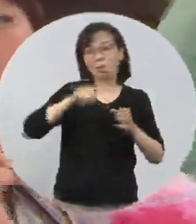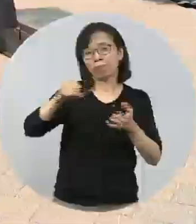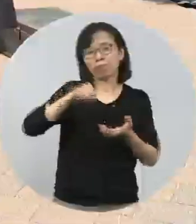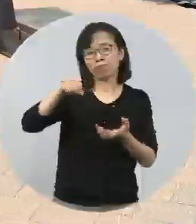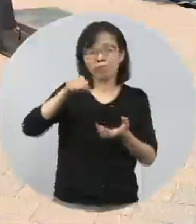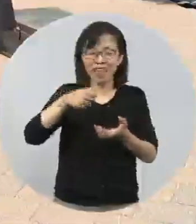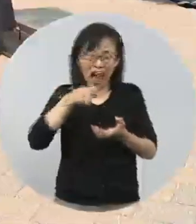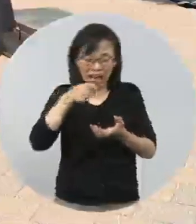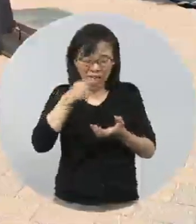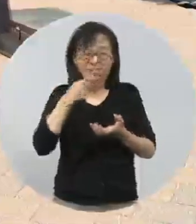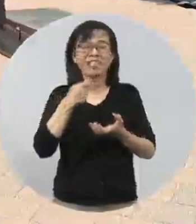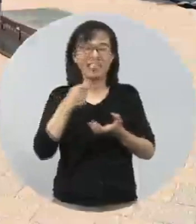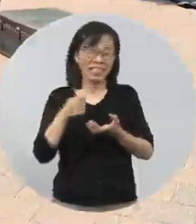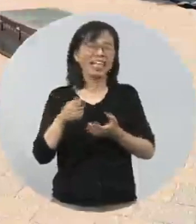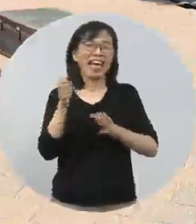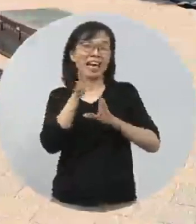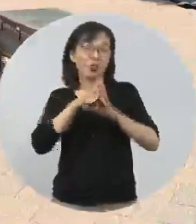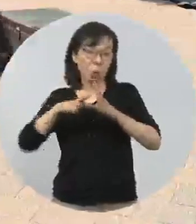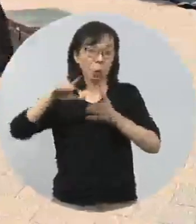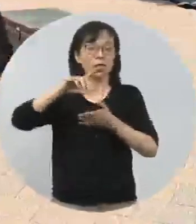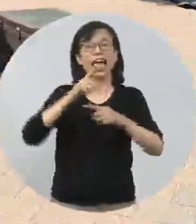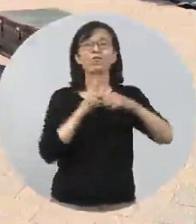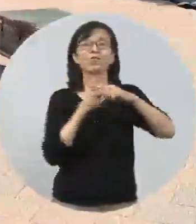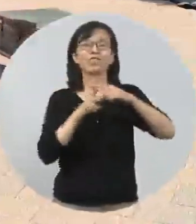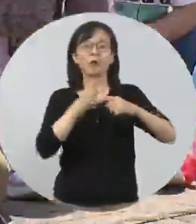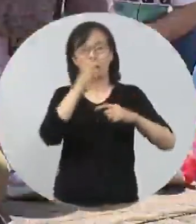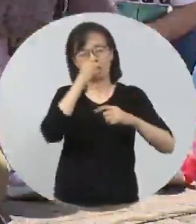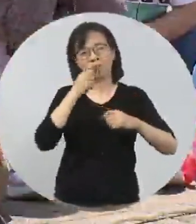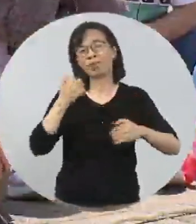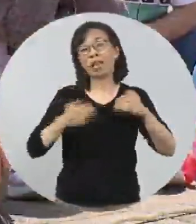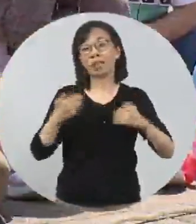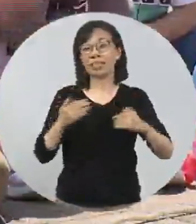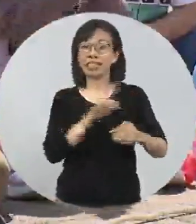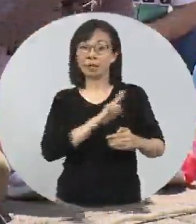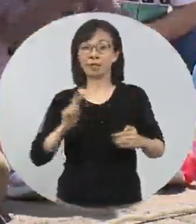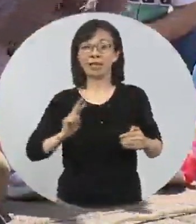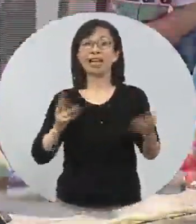湘南辻堂を満喫した2日間となりました。